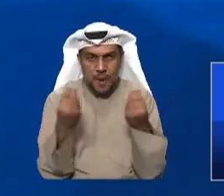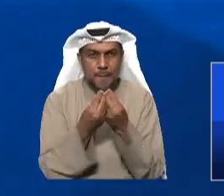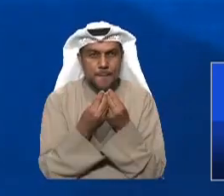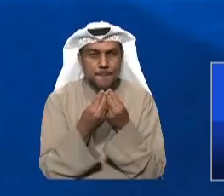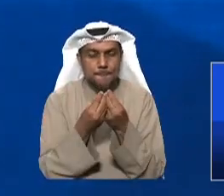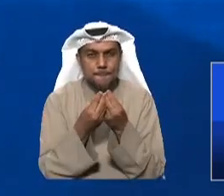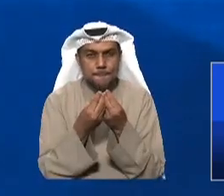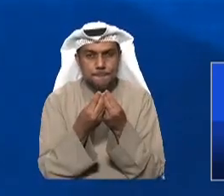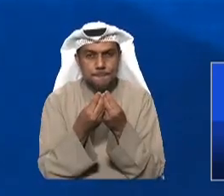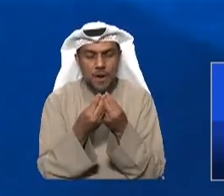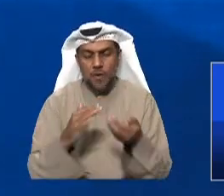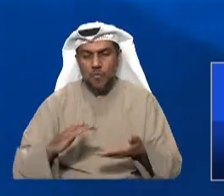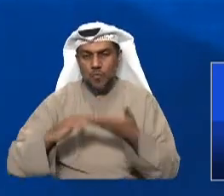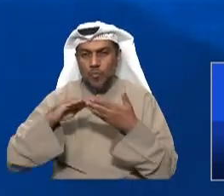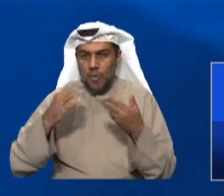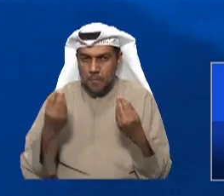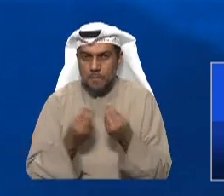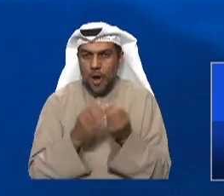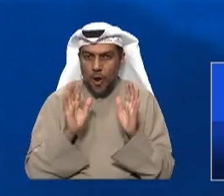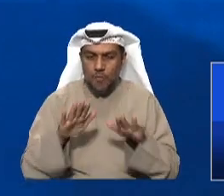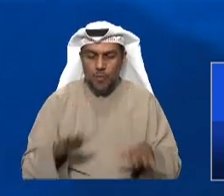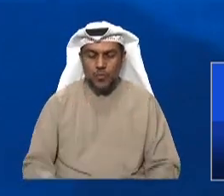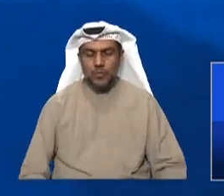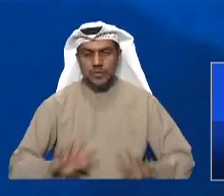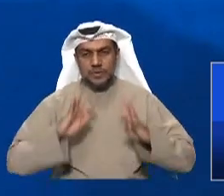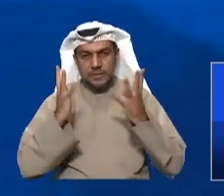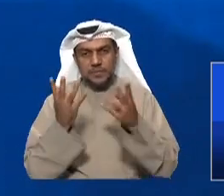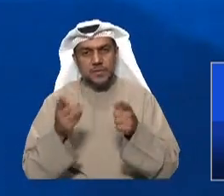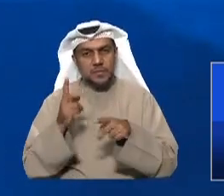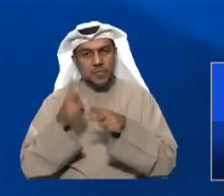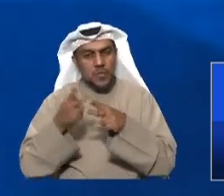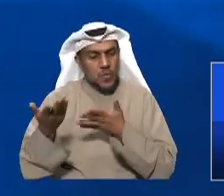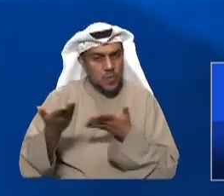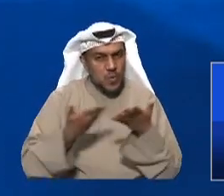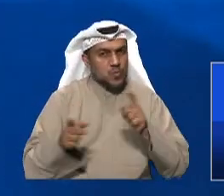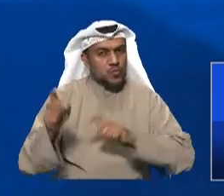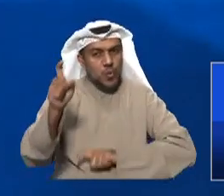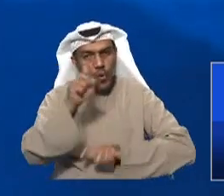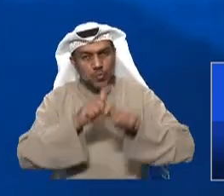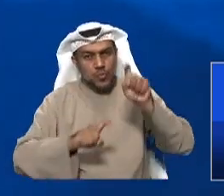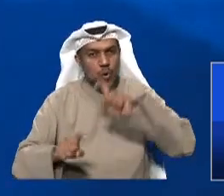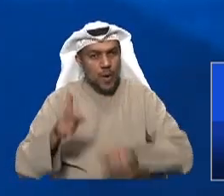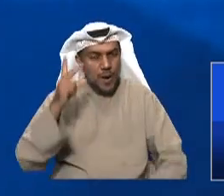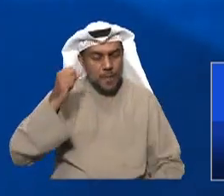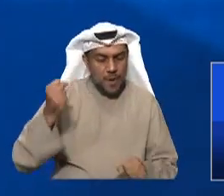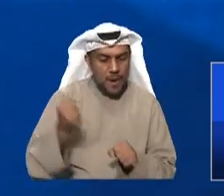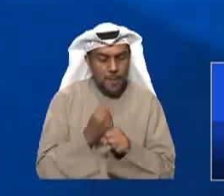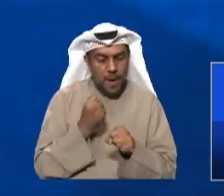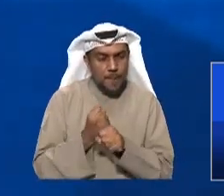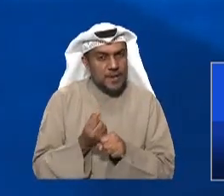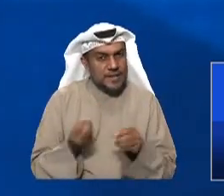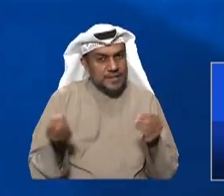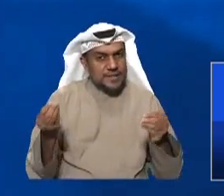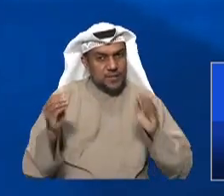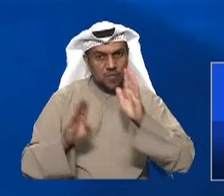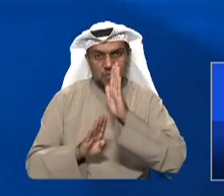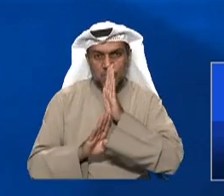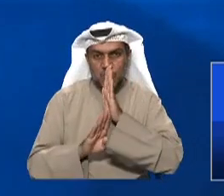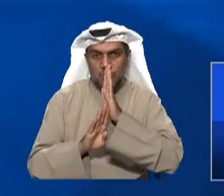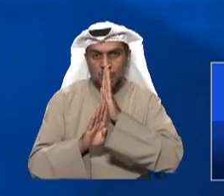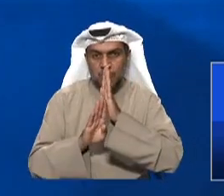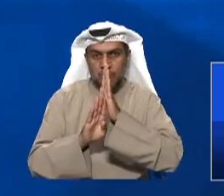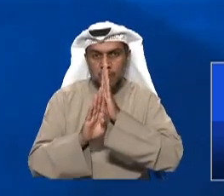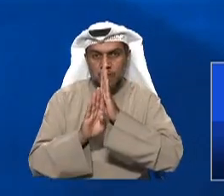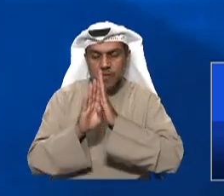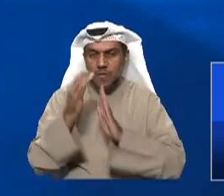حيث تناول الاجتماع شؤون الوزارة ومتابعة أدائها وسبل تطوير العمل فيها وتأكيد الحرص على